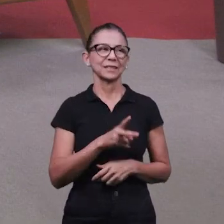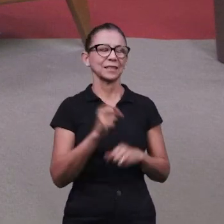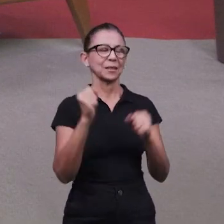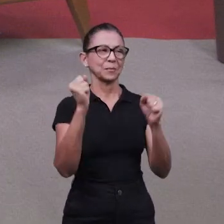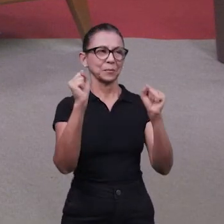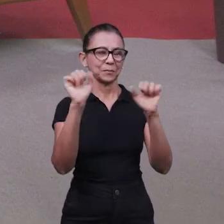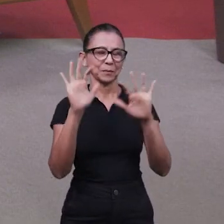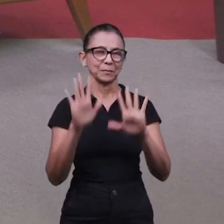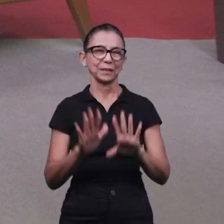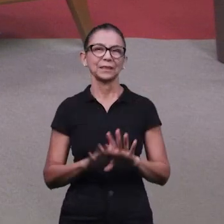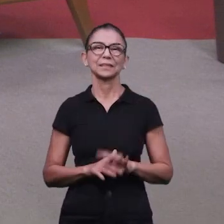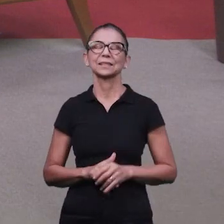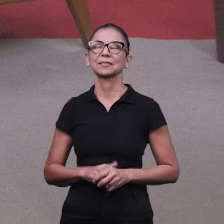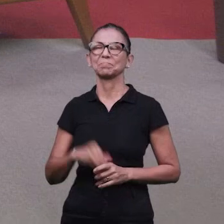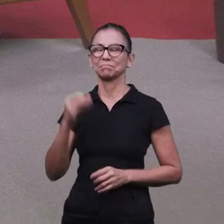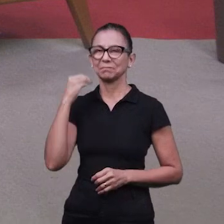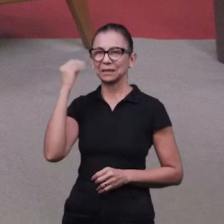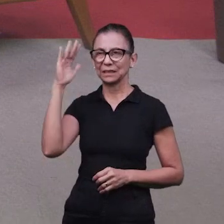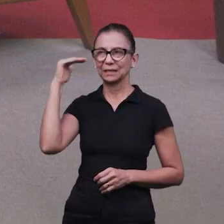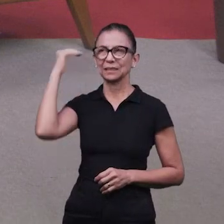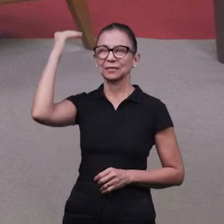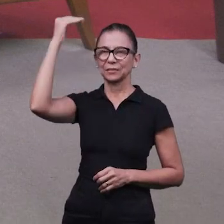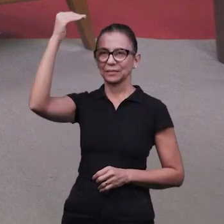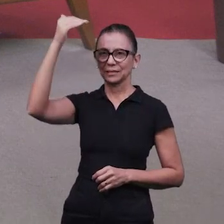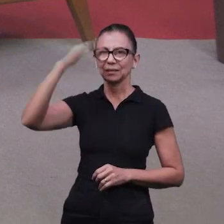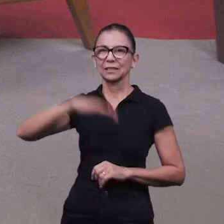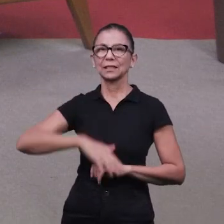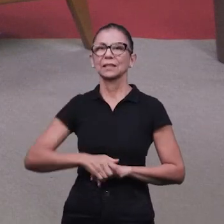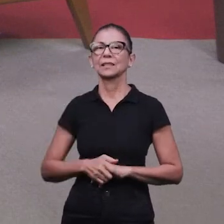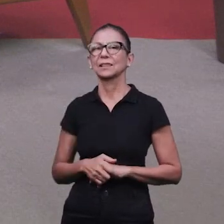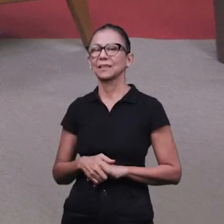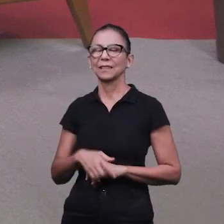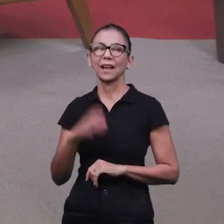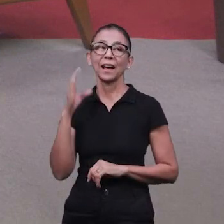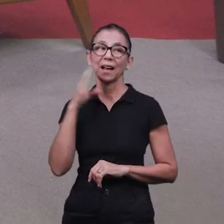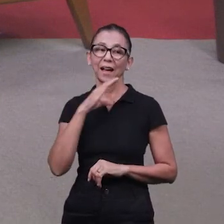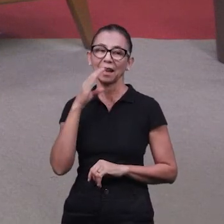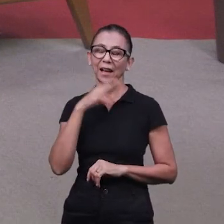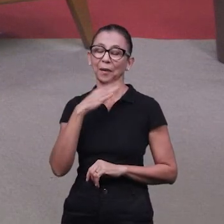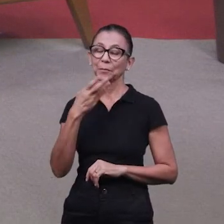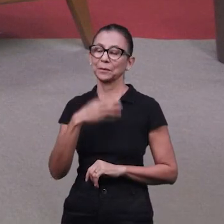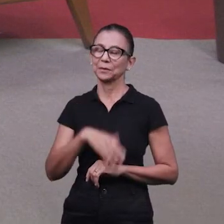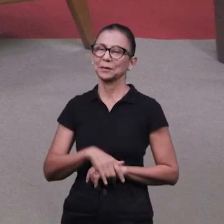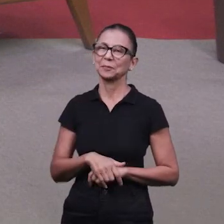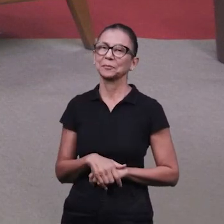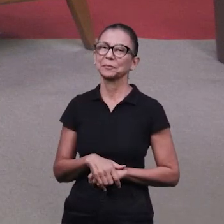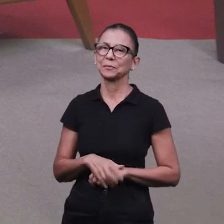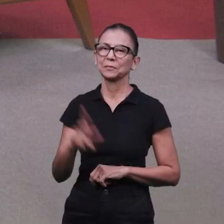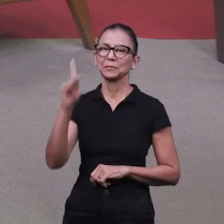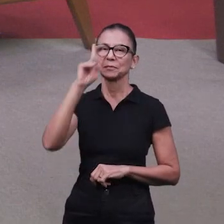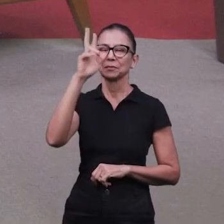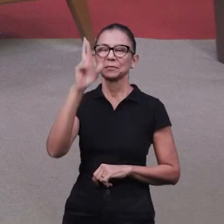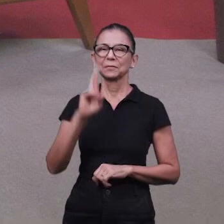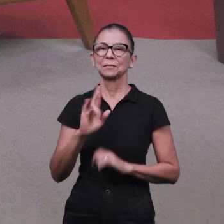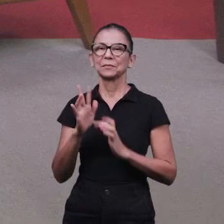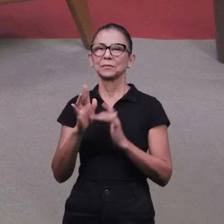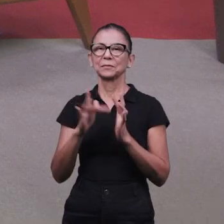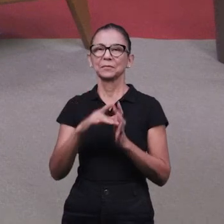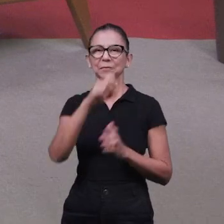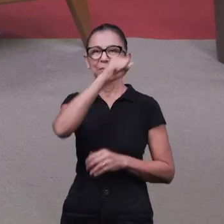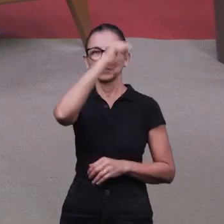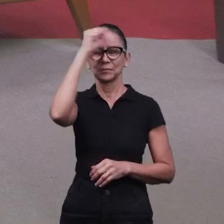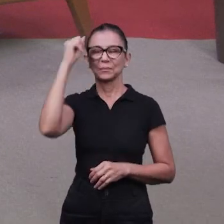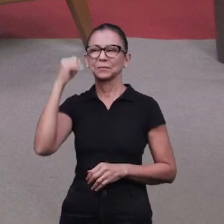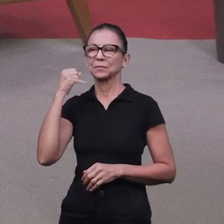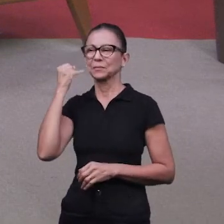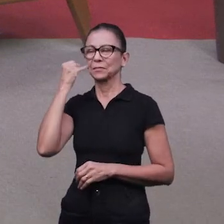une bénédiction édifiante de parler de ce sujet glorieux. Mais c'est dommage que c'est trop